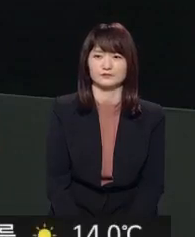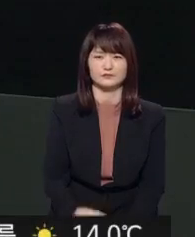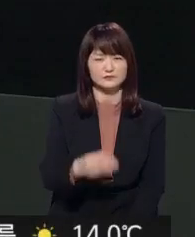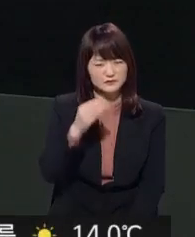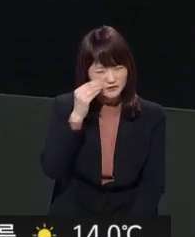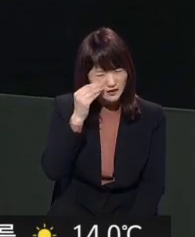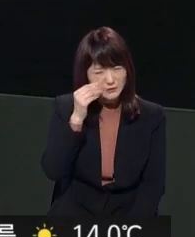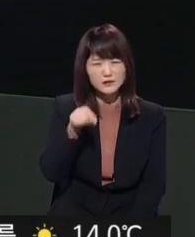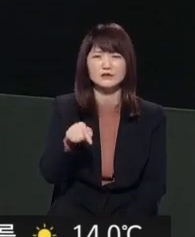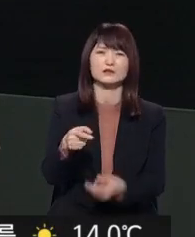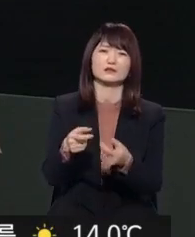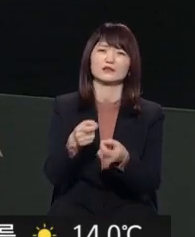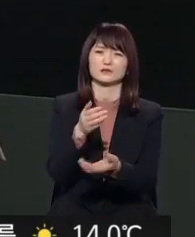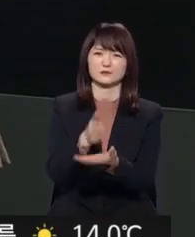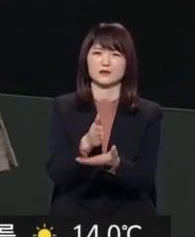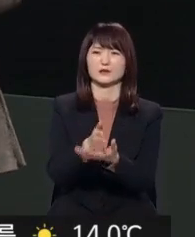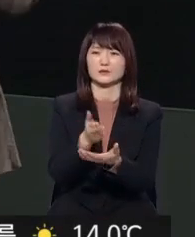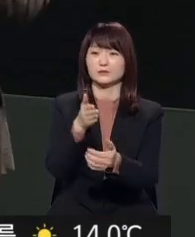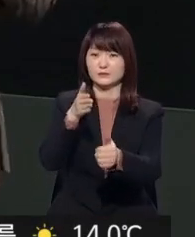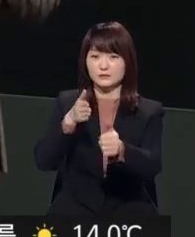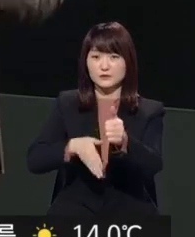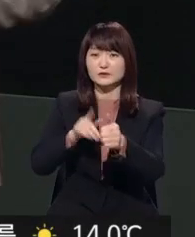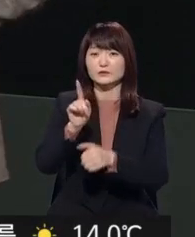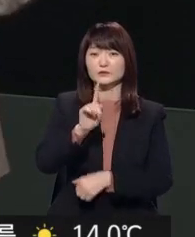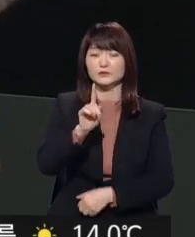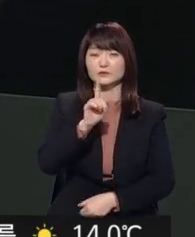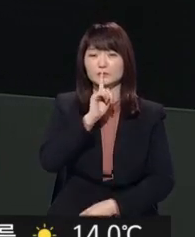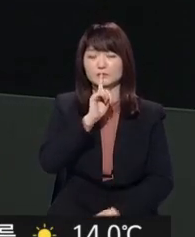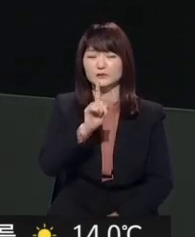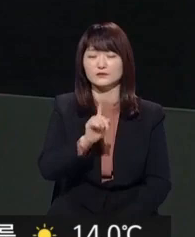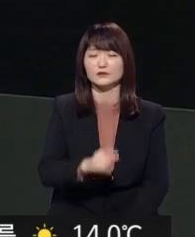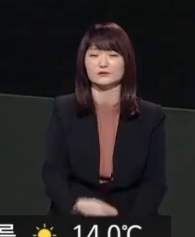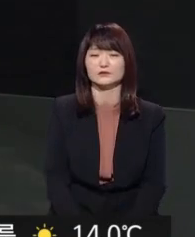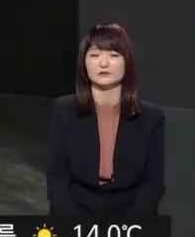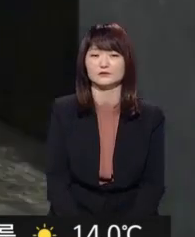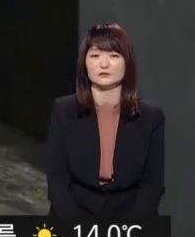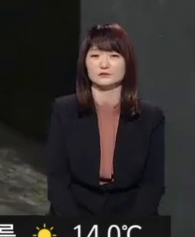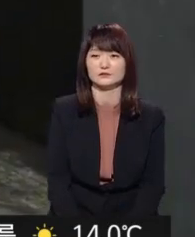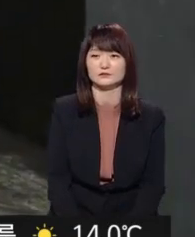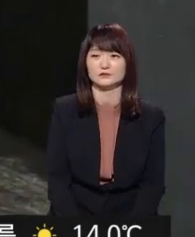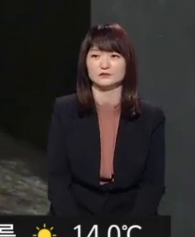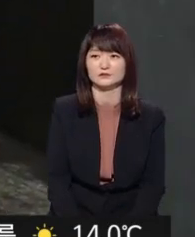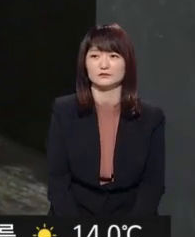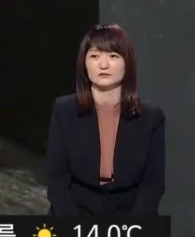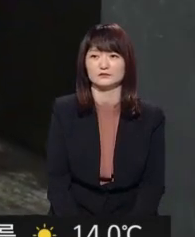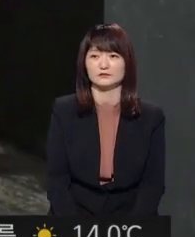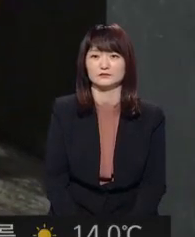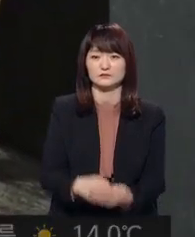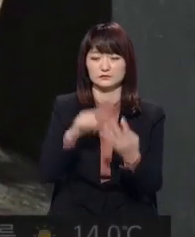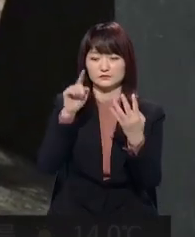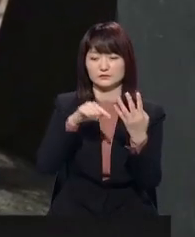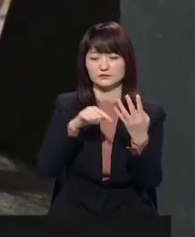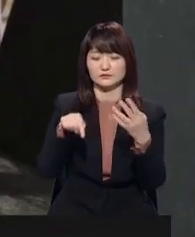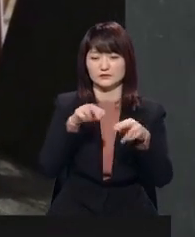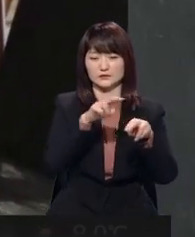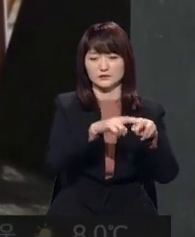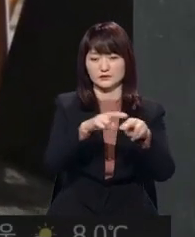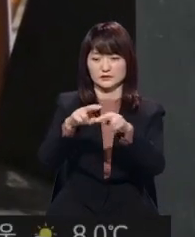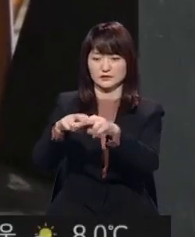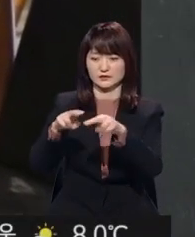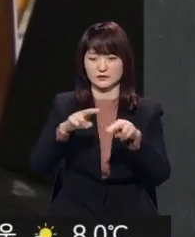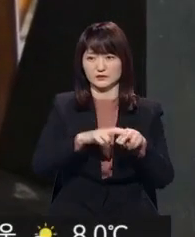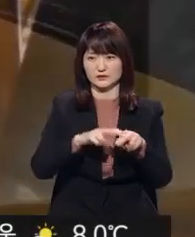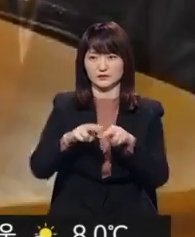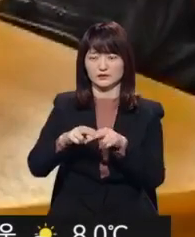제발 이러지 맙시다입니다 이게 무슨 얘기일까요 확인해 보시죠 4인용 테이블의 맛이다만